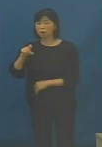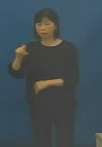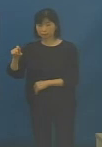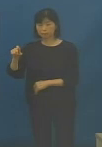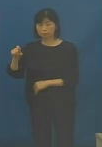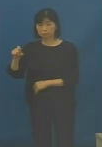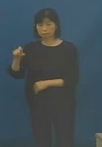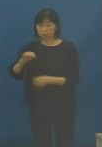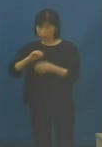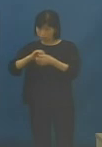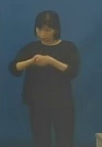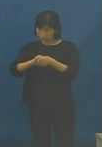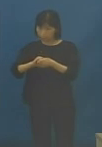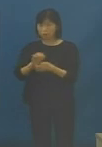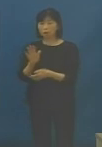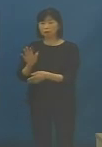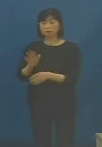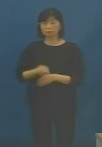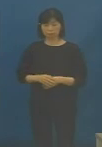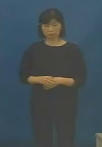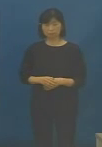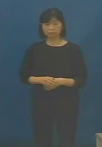ふうに設定をされました。